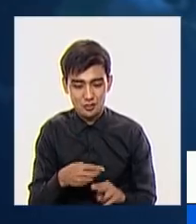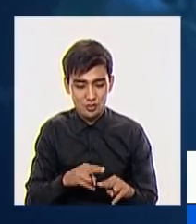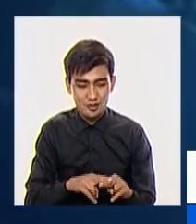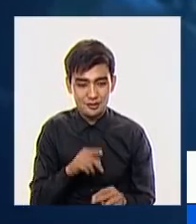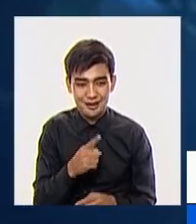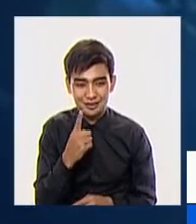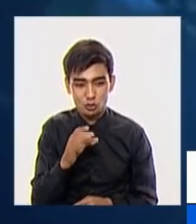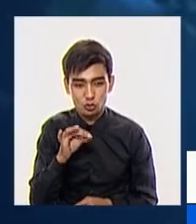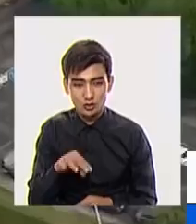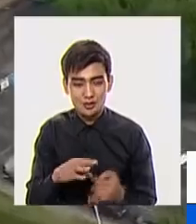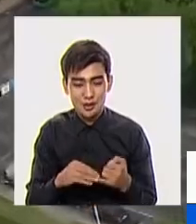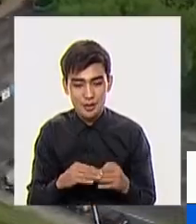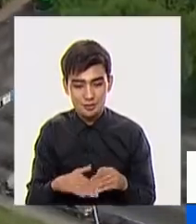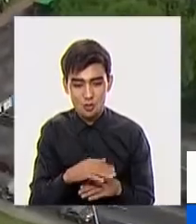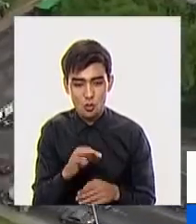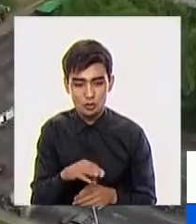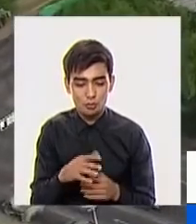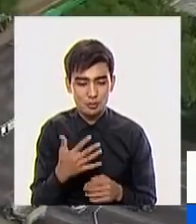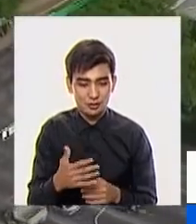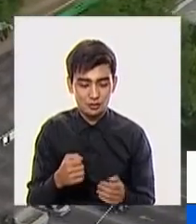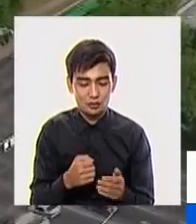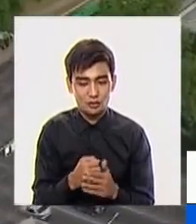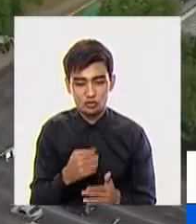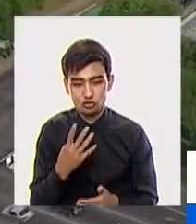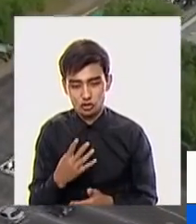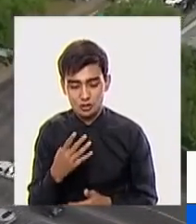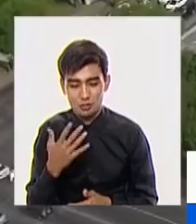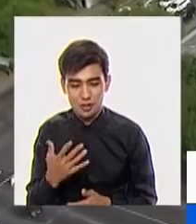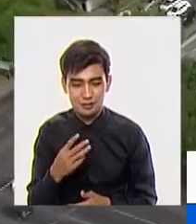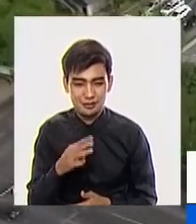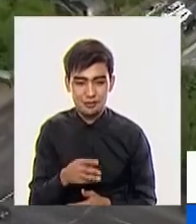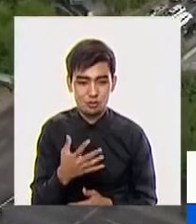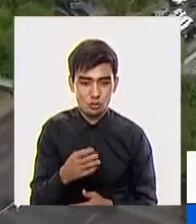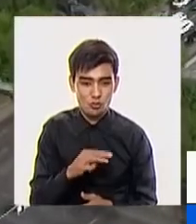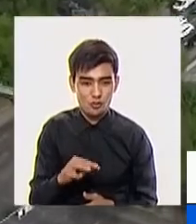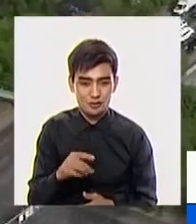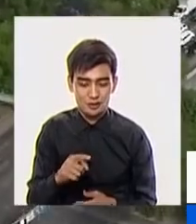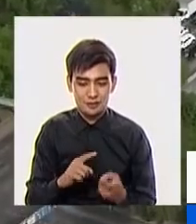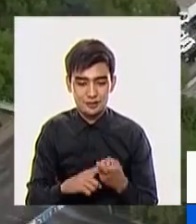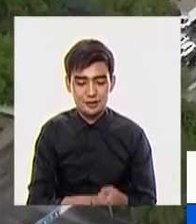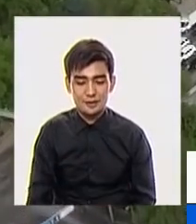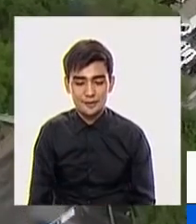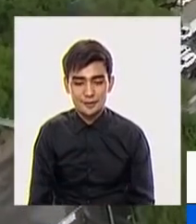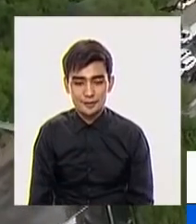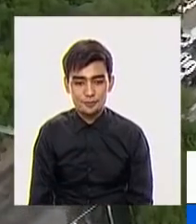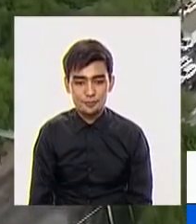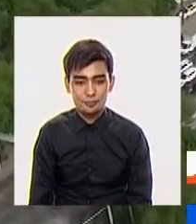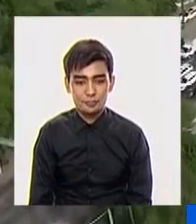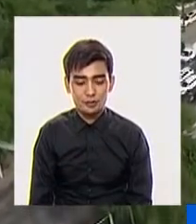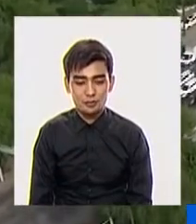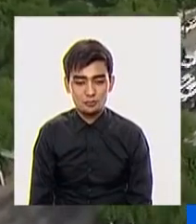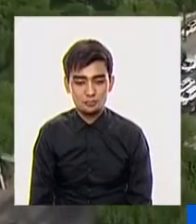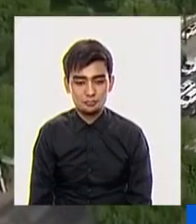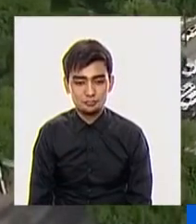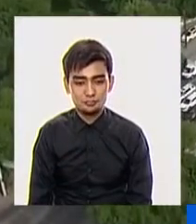за сотку начинаются от 5, 4 и 3,5 миллионов тенге соответственно. Ардак